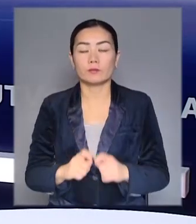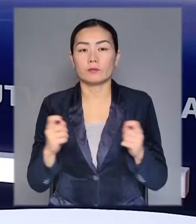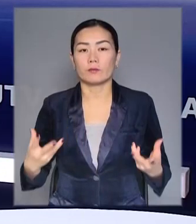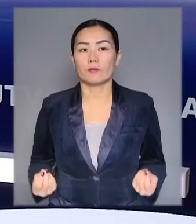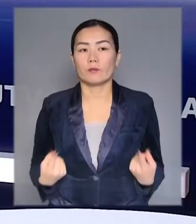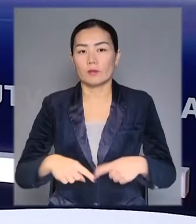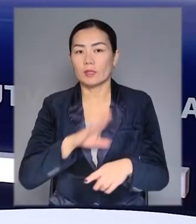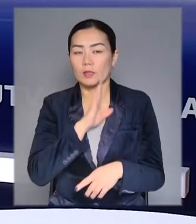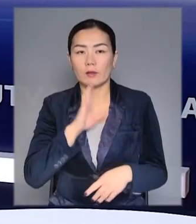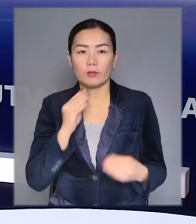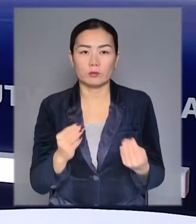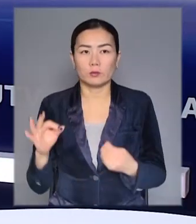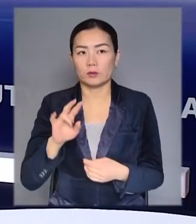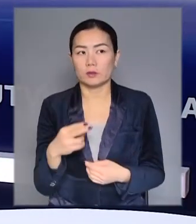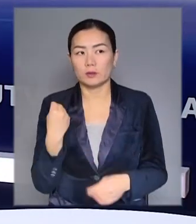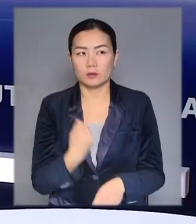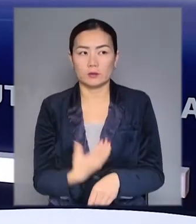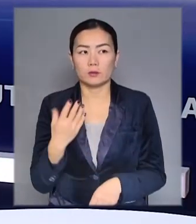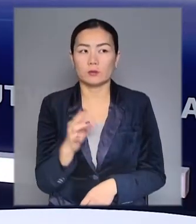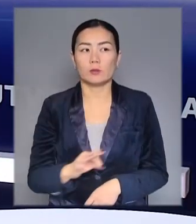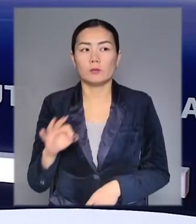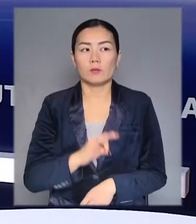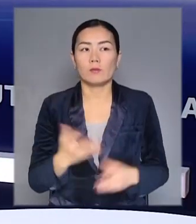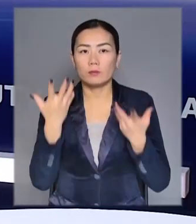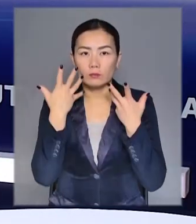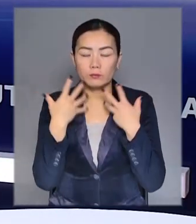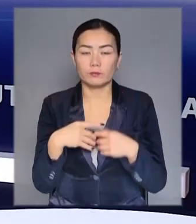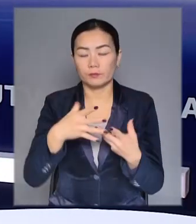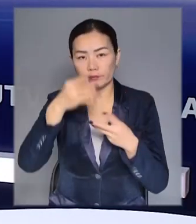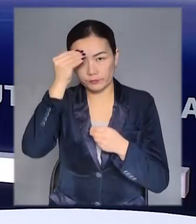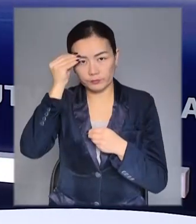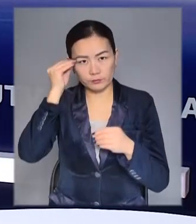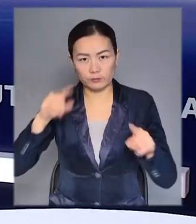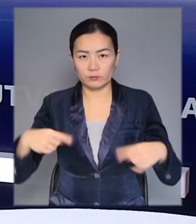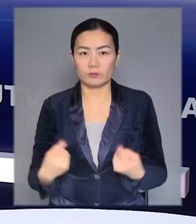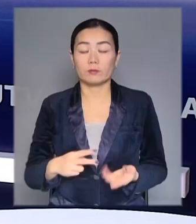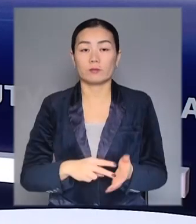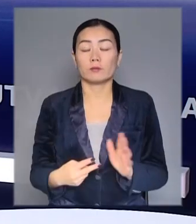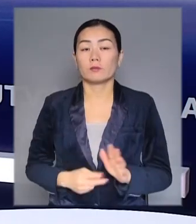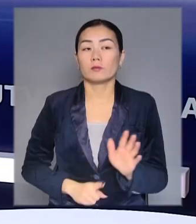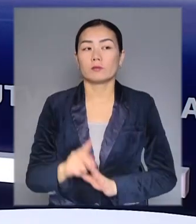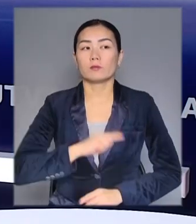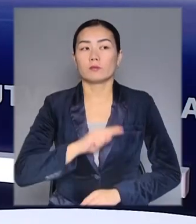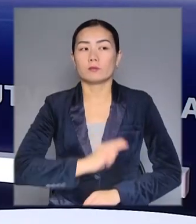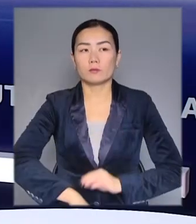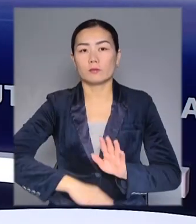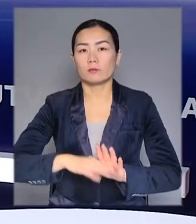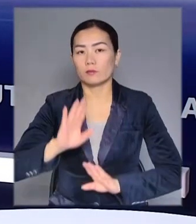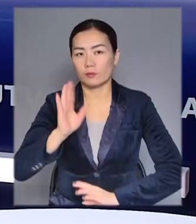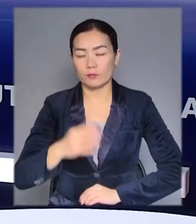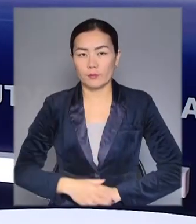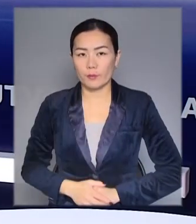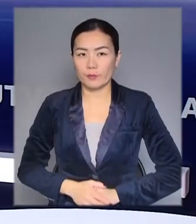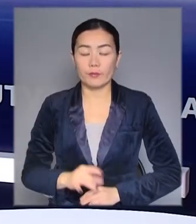құрылды. Қоғамдағы әйел мәртебесі ұлттық құндылықтар және заманауи көзқарасты қалыптастыруда қолға алынған бастама оң серпін